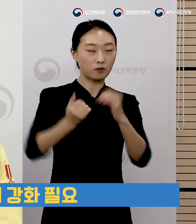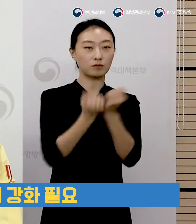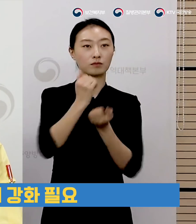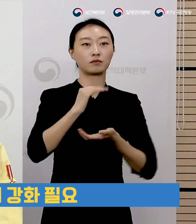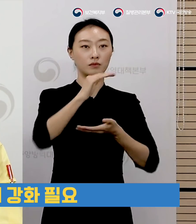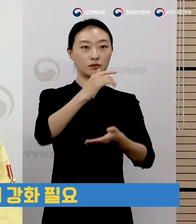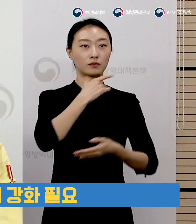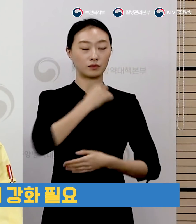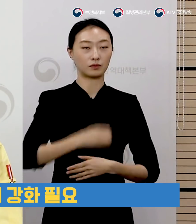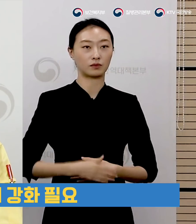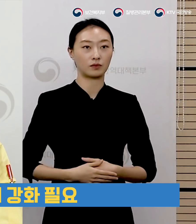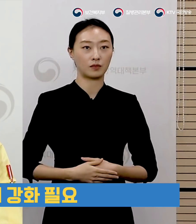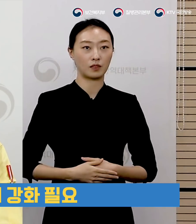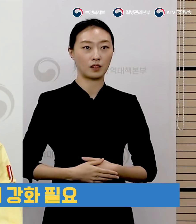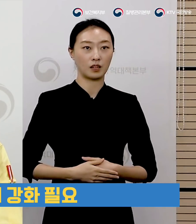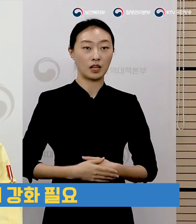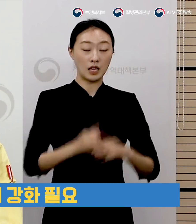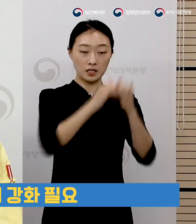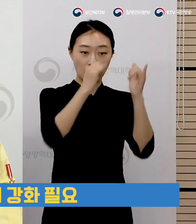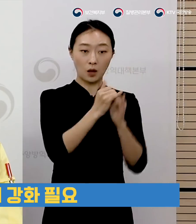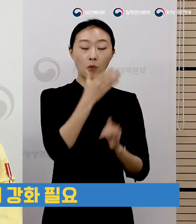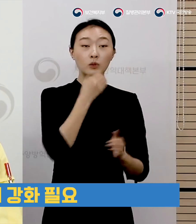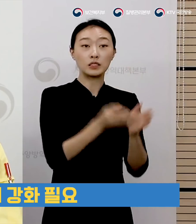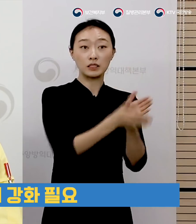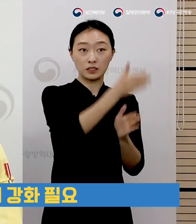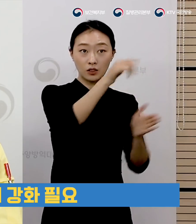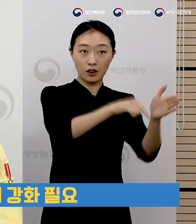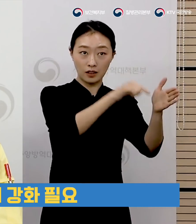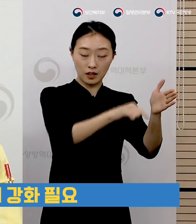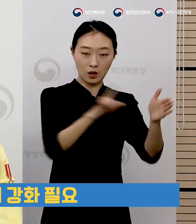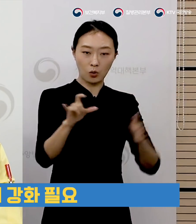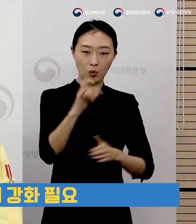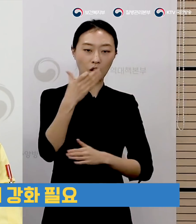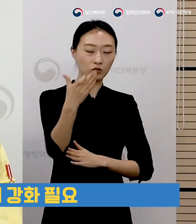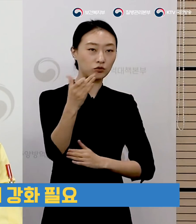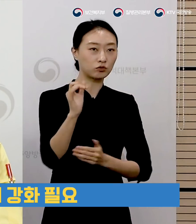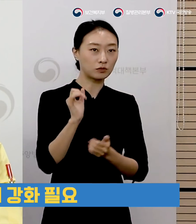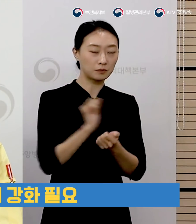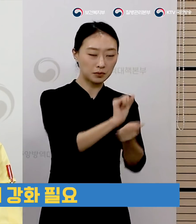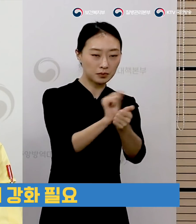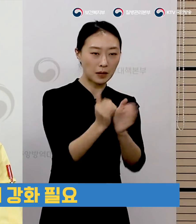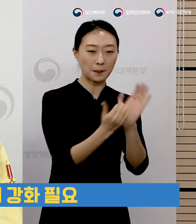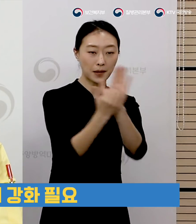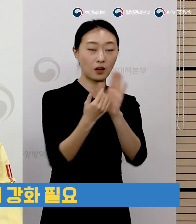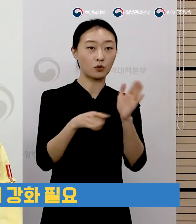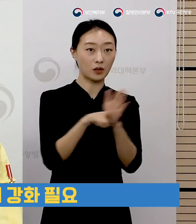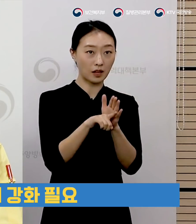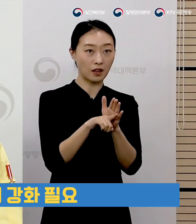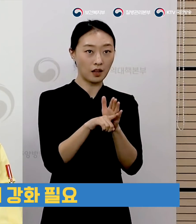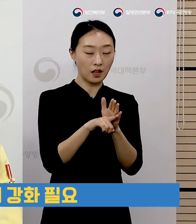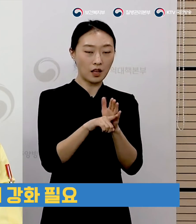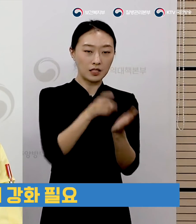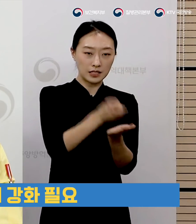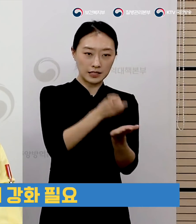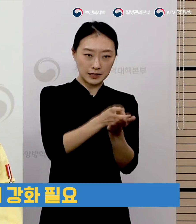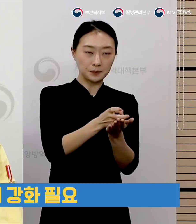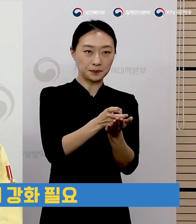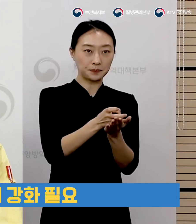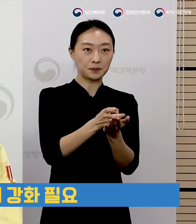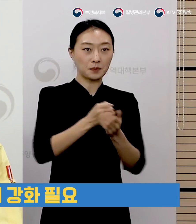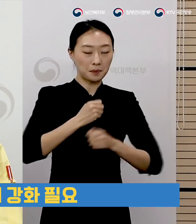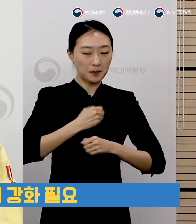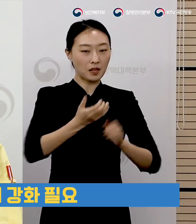있습니다. 취약계층이 많은 사회복지시설의 코로나19 차단을 위하여 대응 지침과 예방 지침을